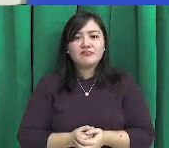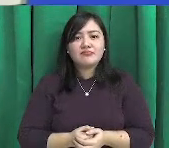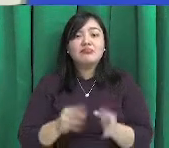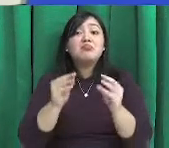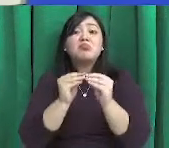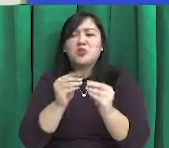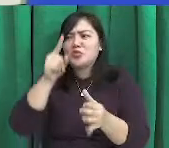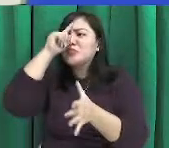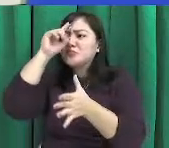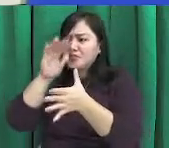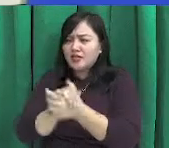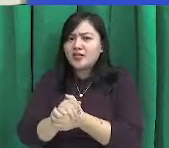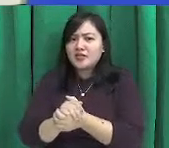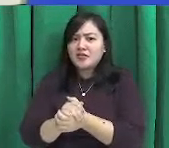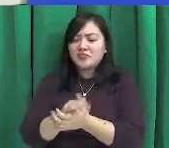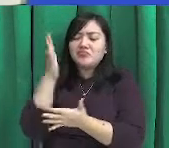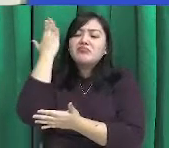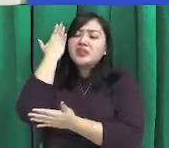kumo